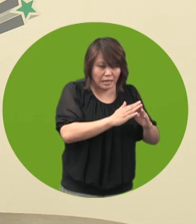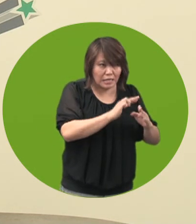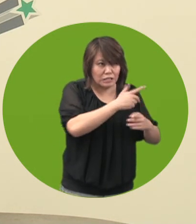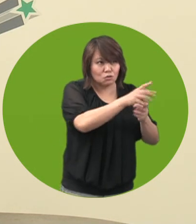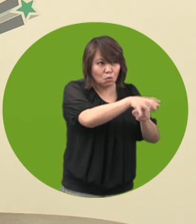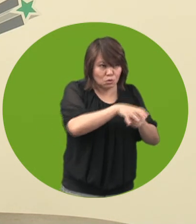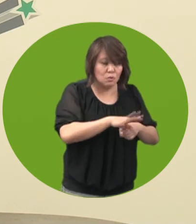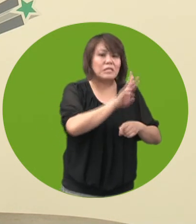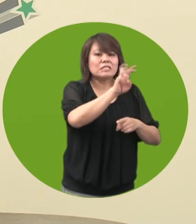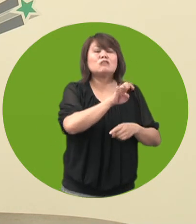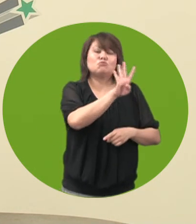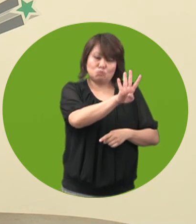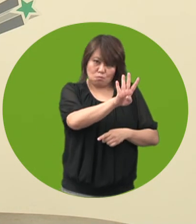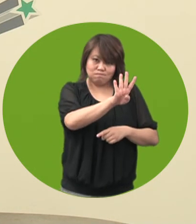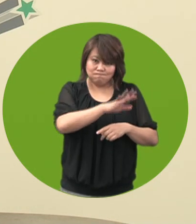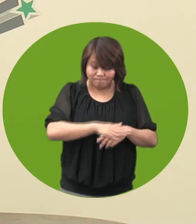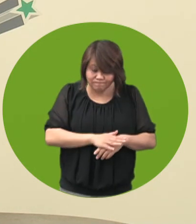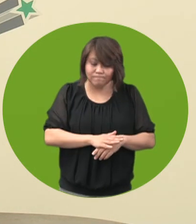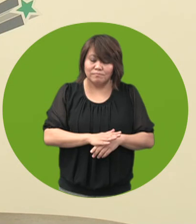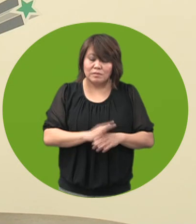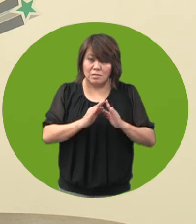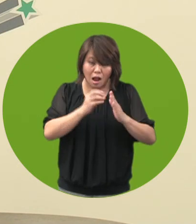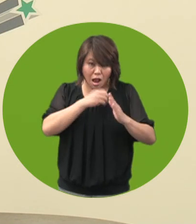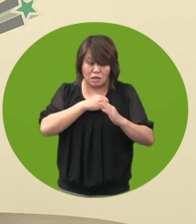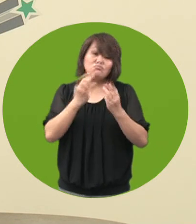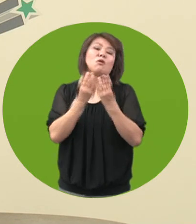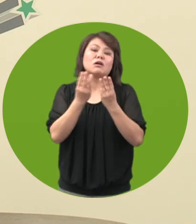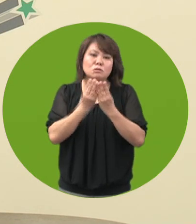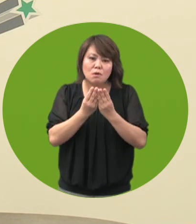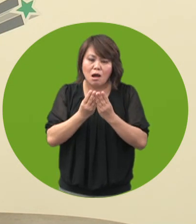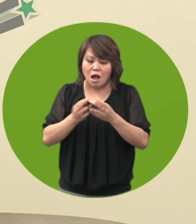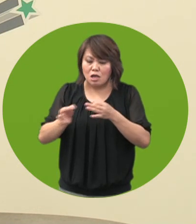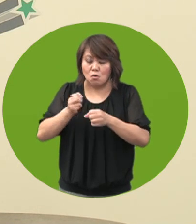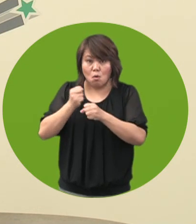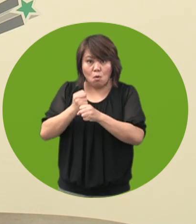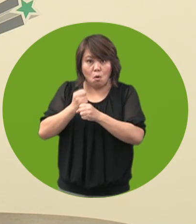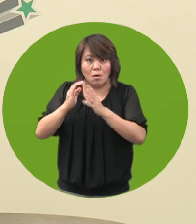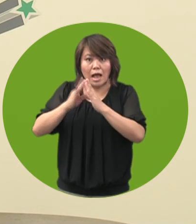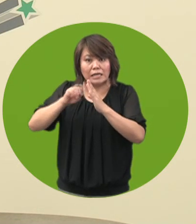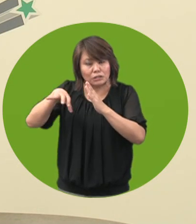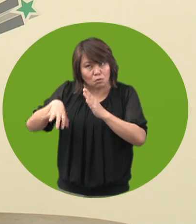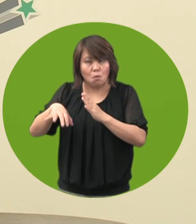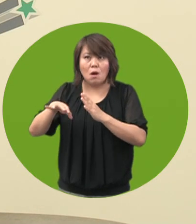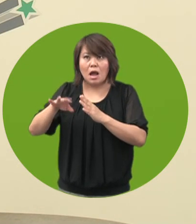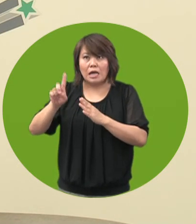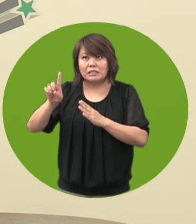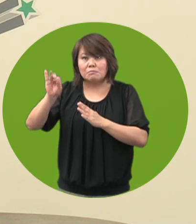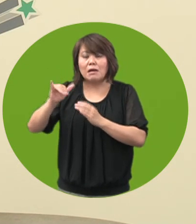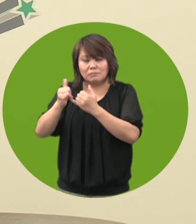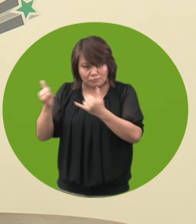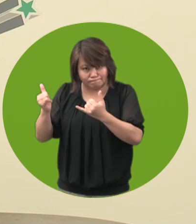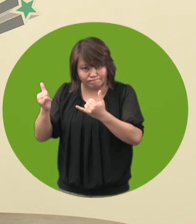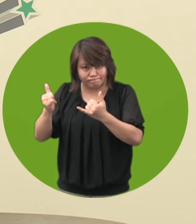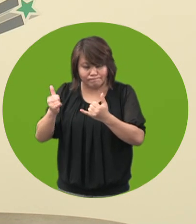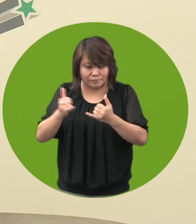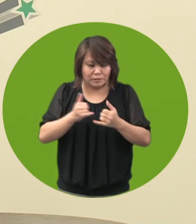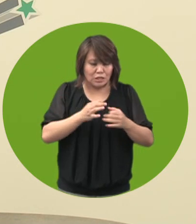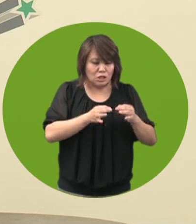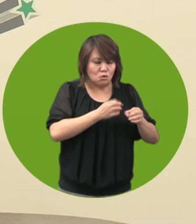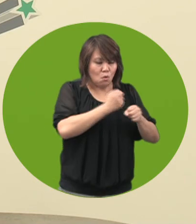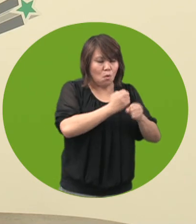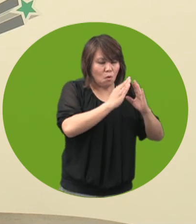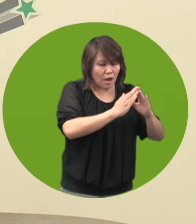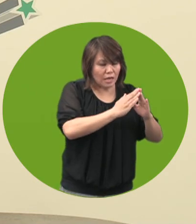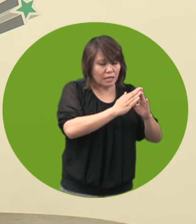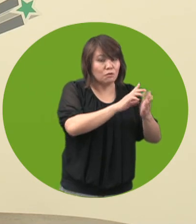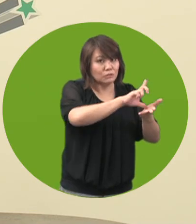34あります。それぞれの会員数は、商工会議所の地区がおよそ1万人、商工会の地